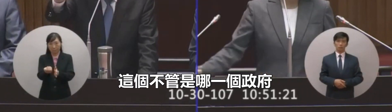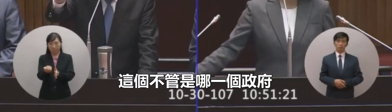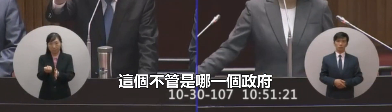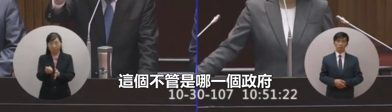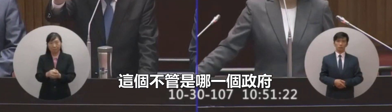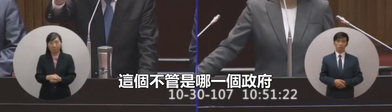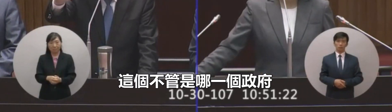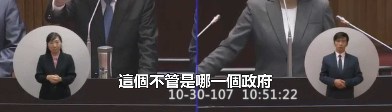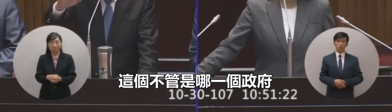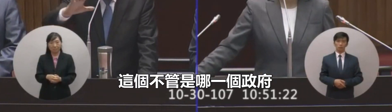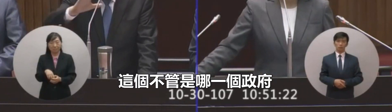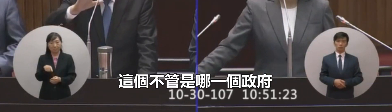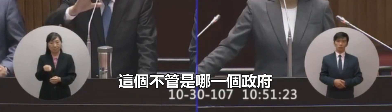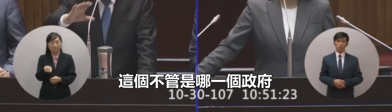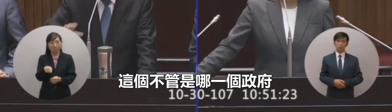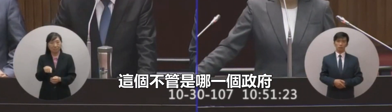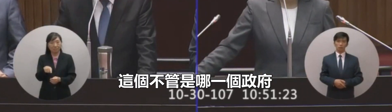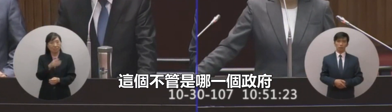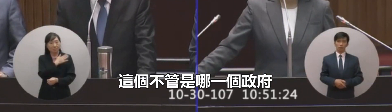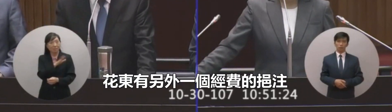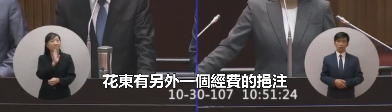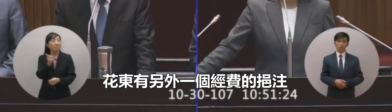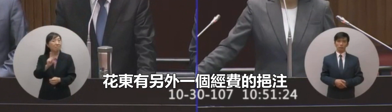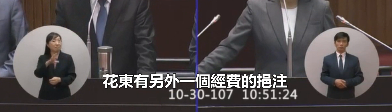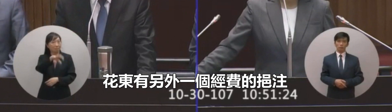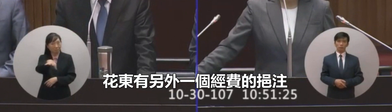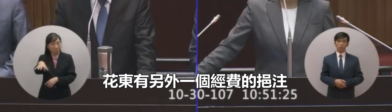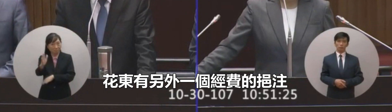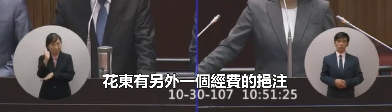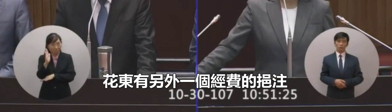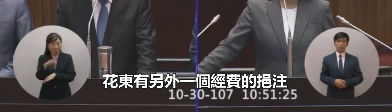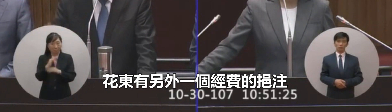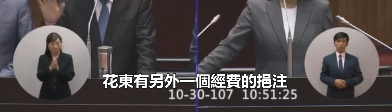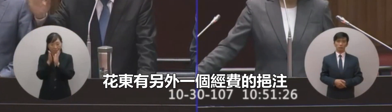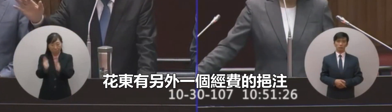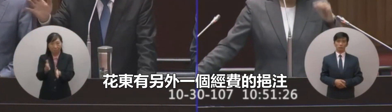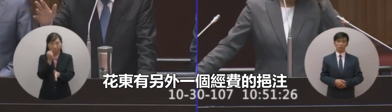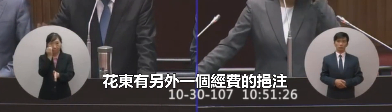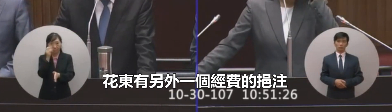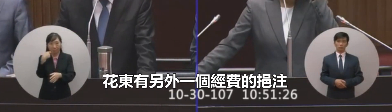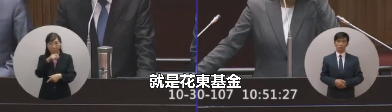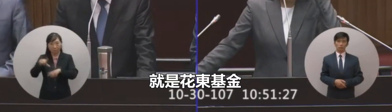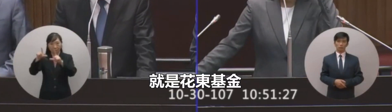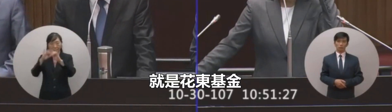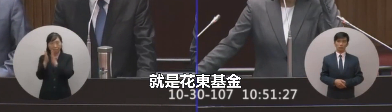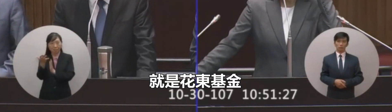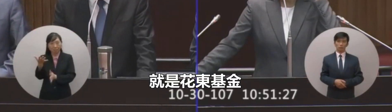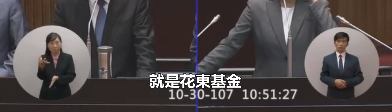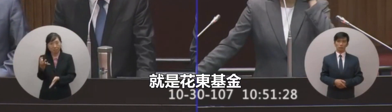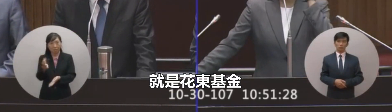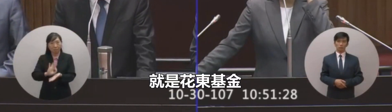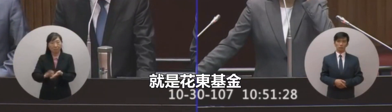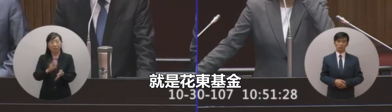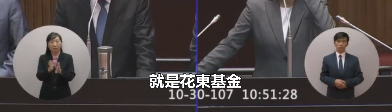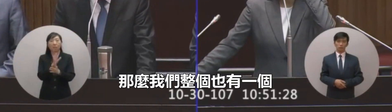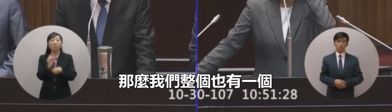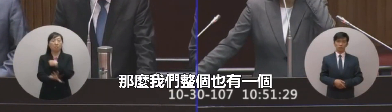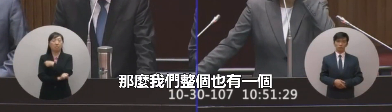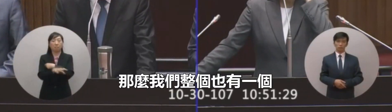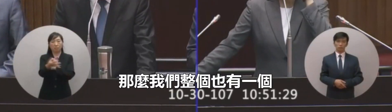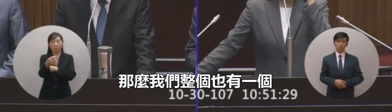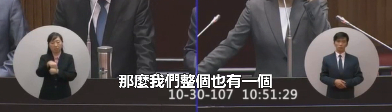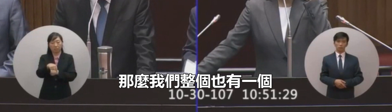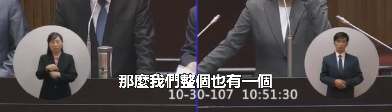这个不管是哪一个政府哈，对花东有另外一个经费的益处，就是花东基金哈。